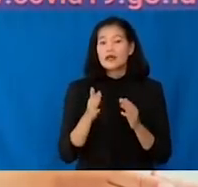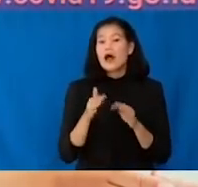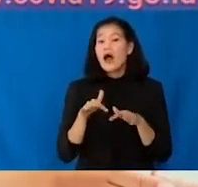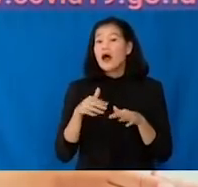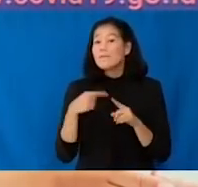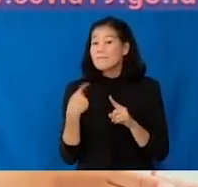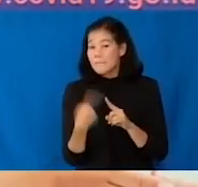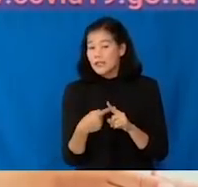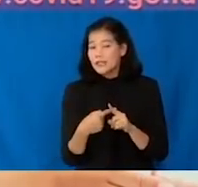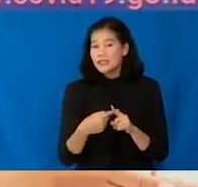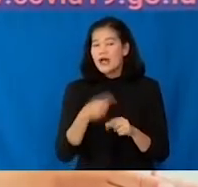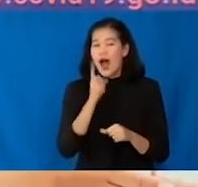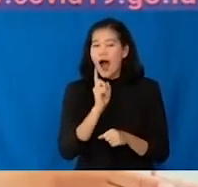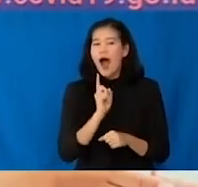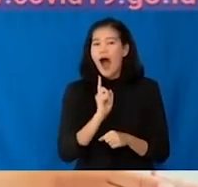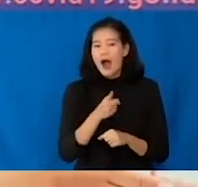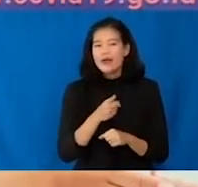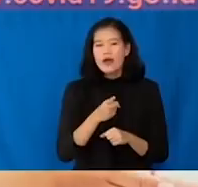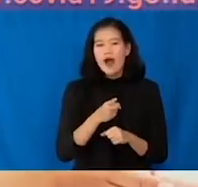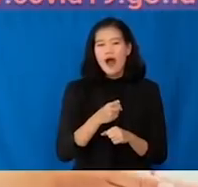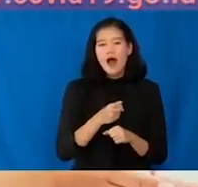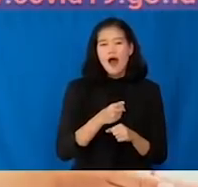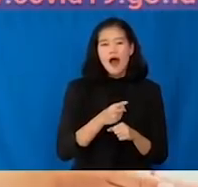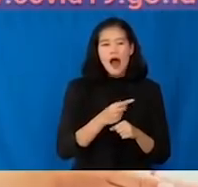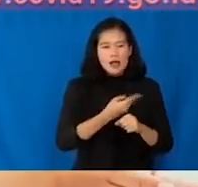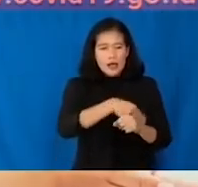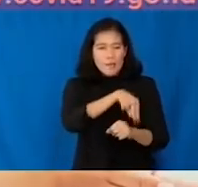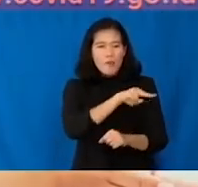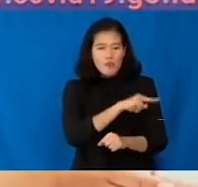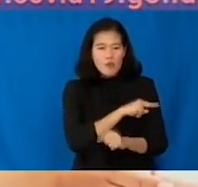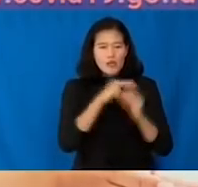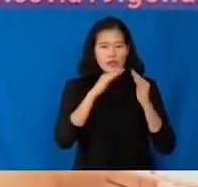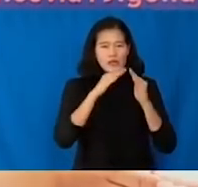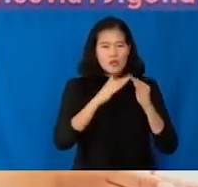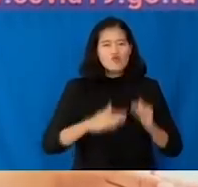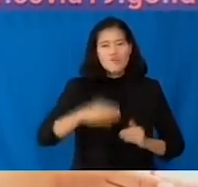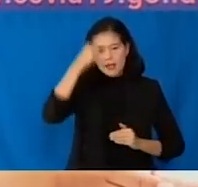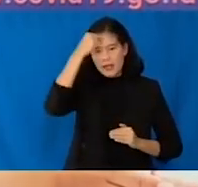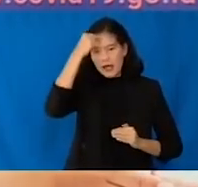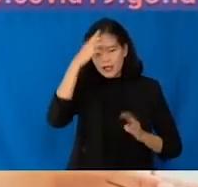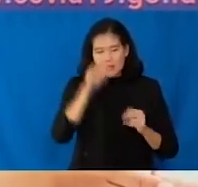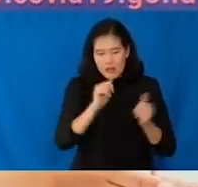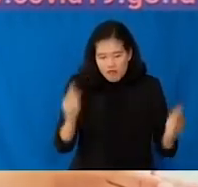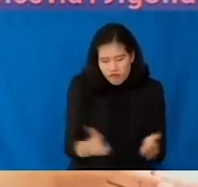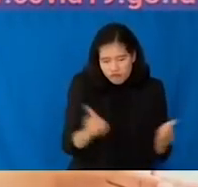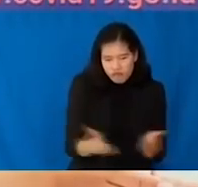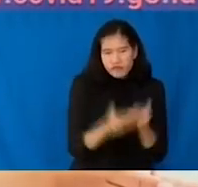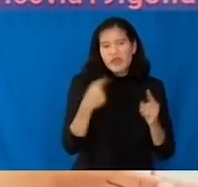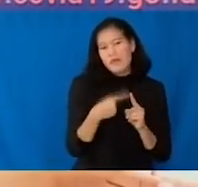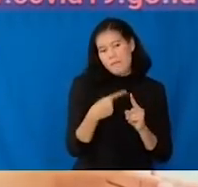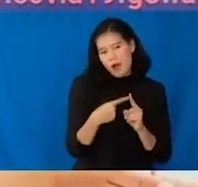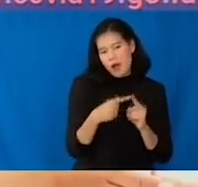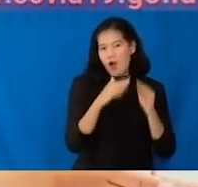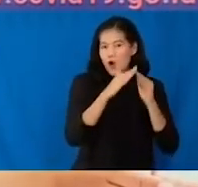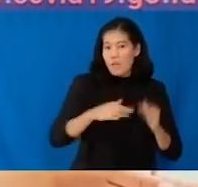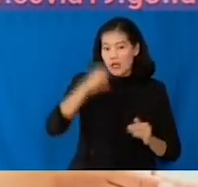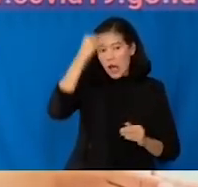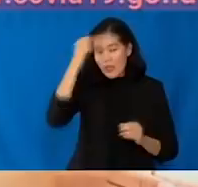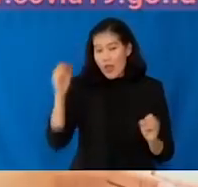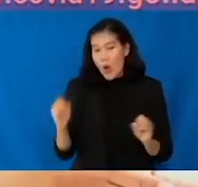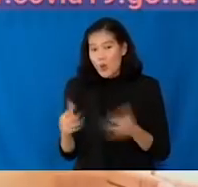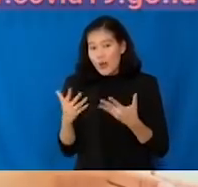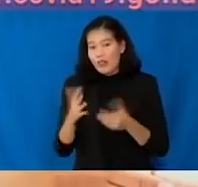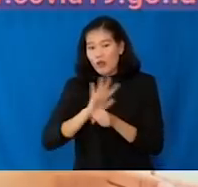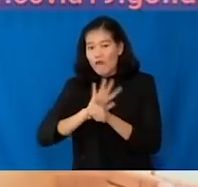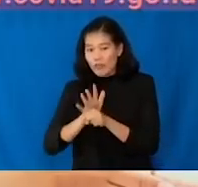dengan peningkatan kapasitas perawatan di rumah sakit baik Rumah Sakit darurat untuk covert